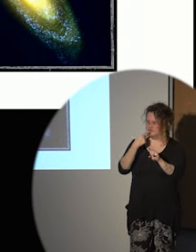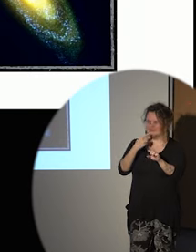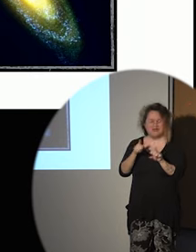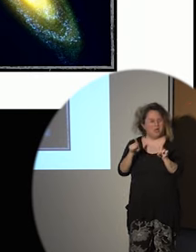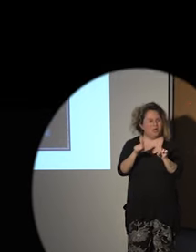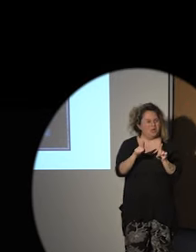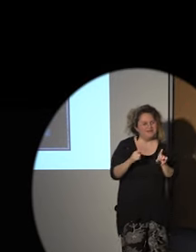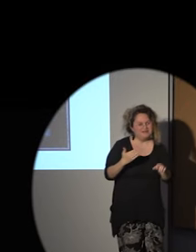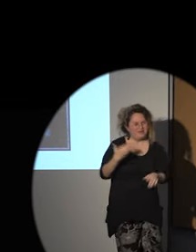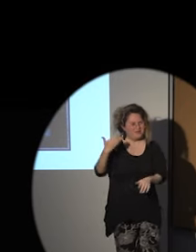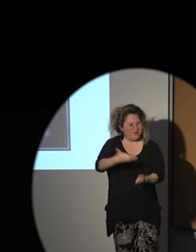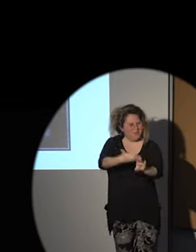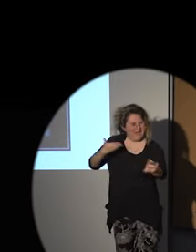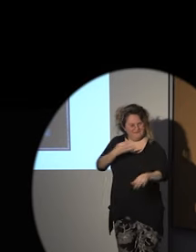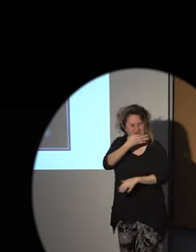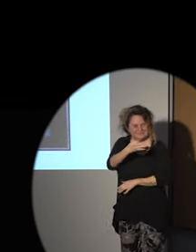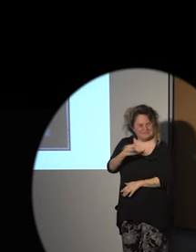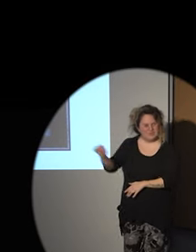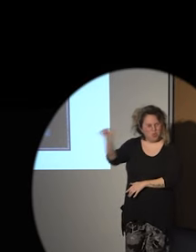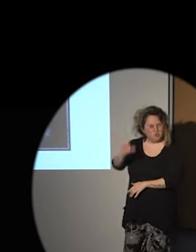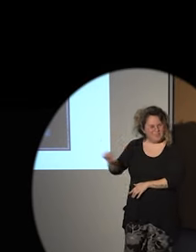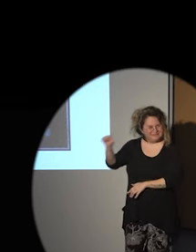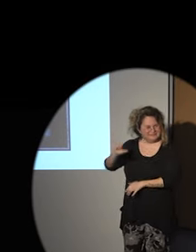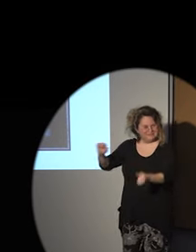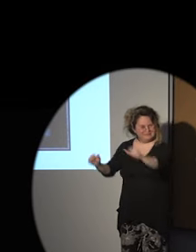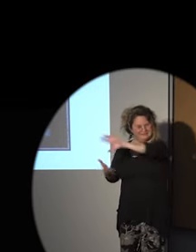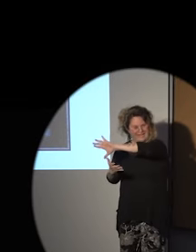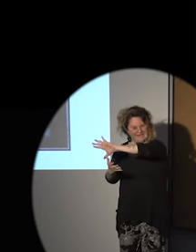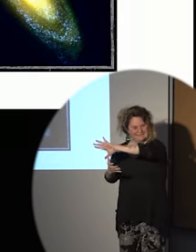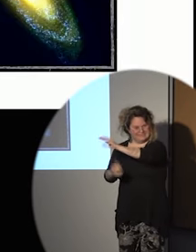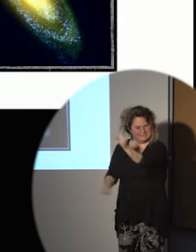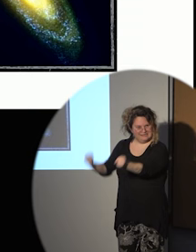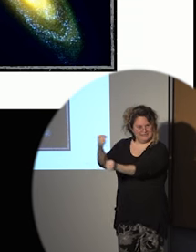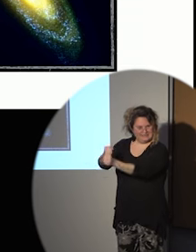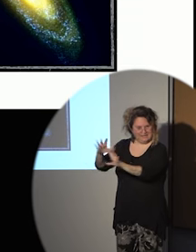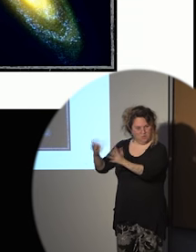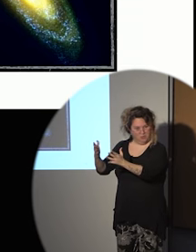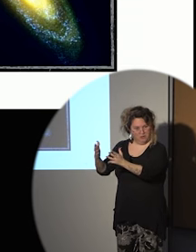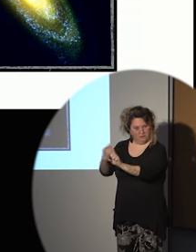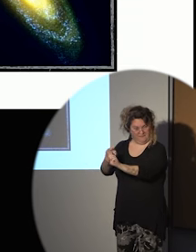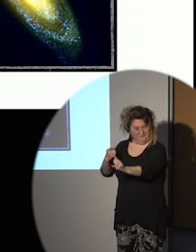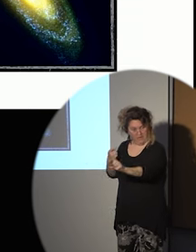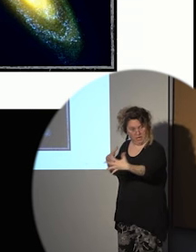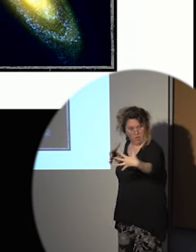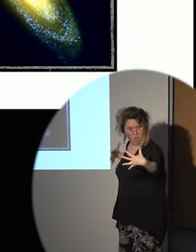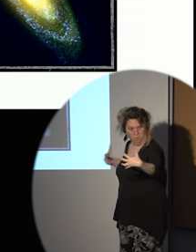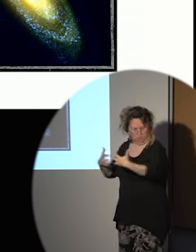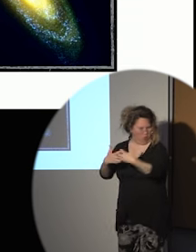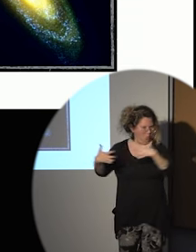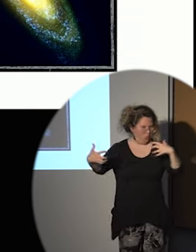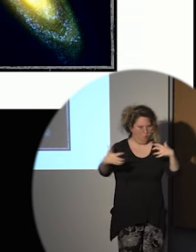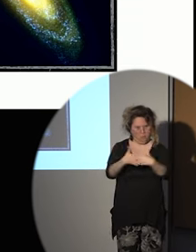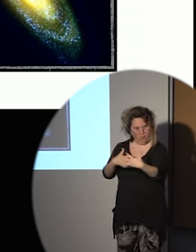Andromède. Toutes les grandes galaxies, notre galaxie, se sont formées via des gigantesques collisions